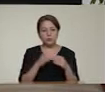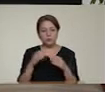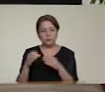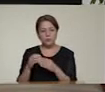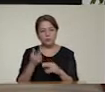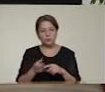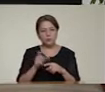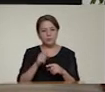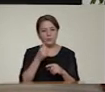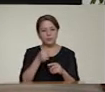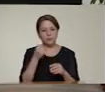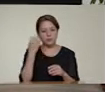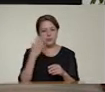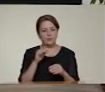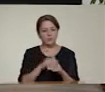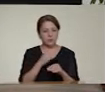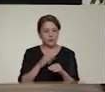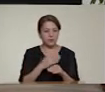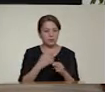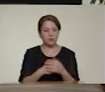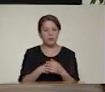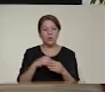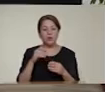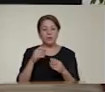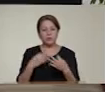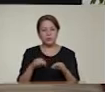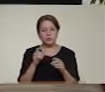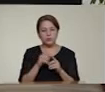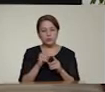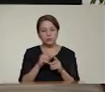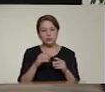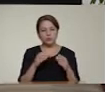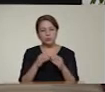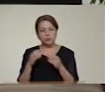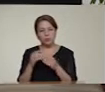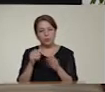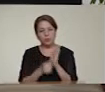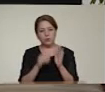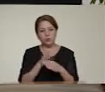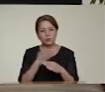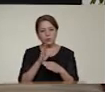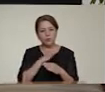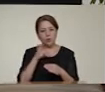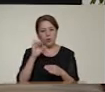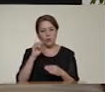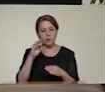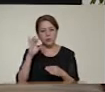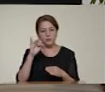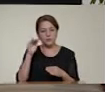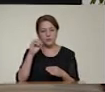kerak-a? Barakalla. Mustaqil so'z turkumlari 6 ta edi. Ot, sifat,